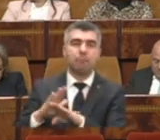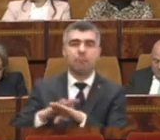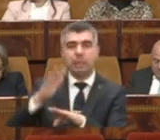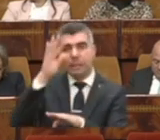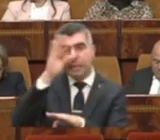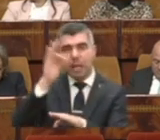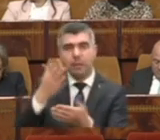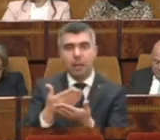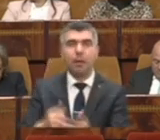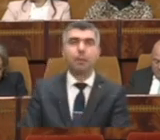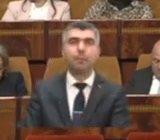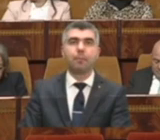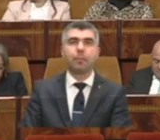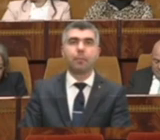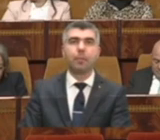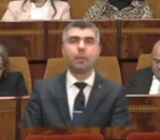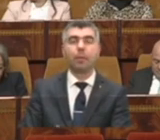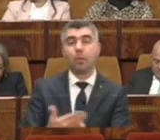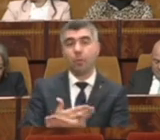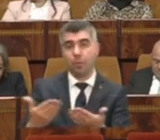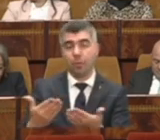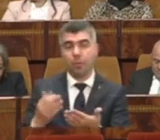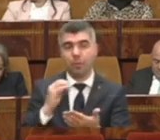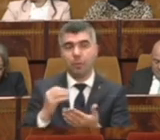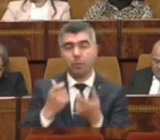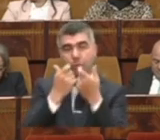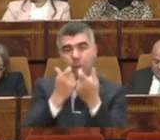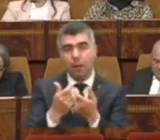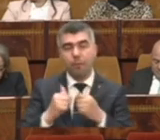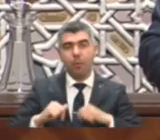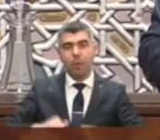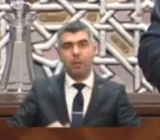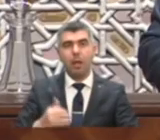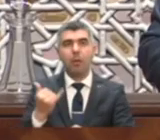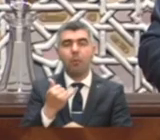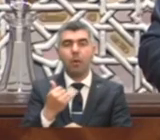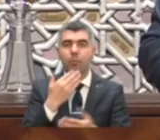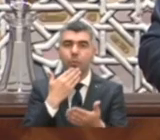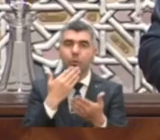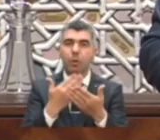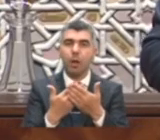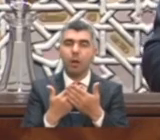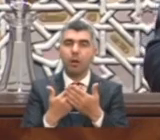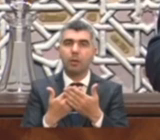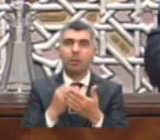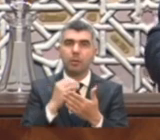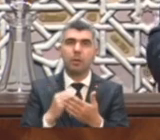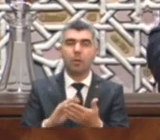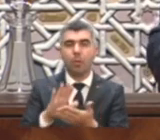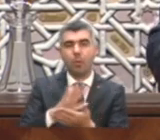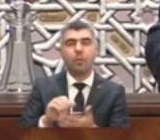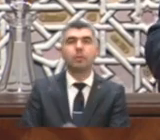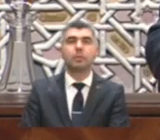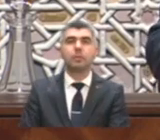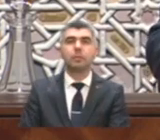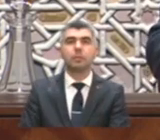السابقة. وهنا أنه التبصر ديال الوزارة هو أنه تكون لها موقع في المداخلة